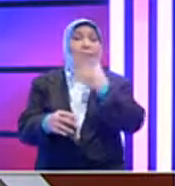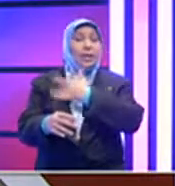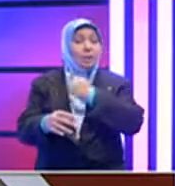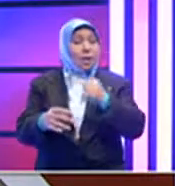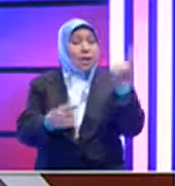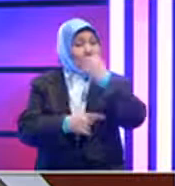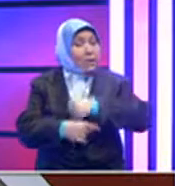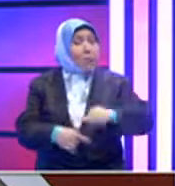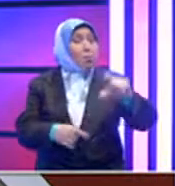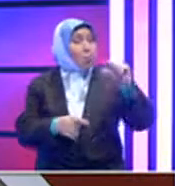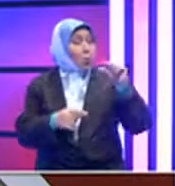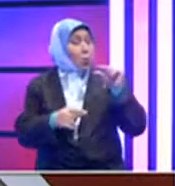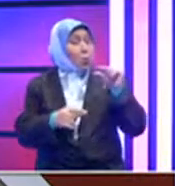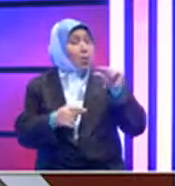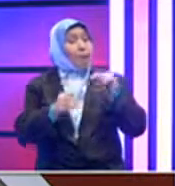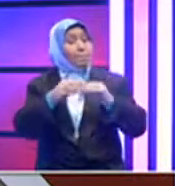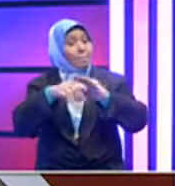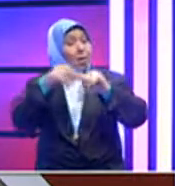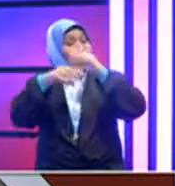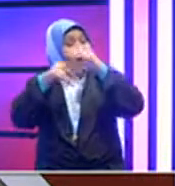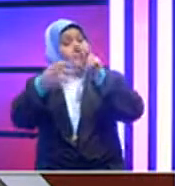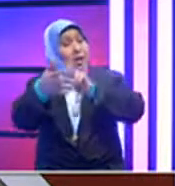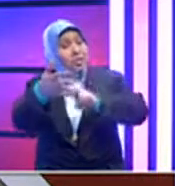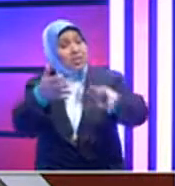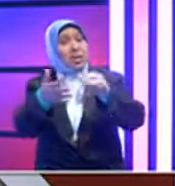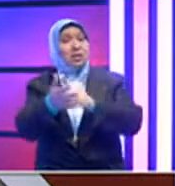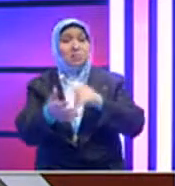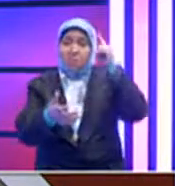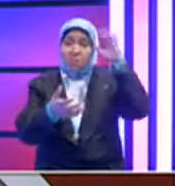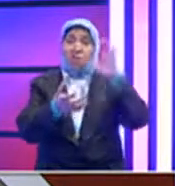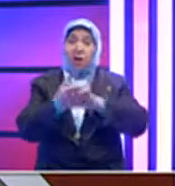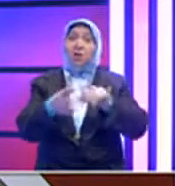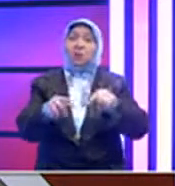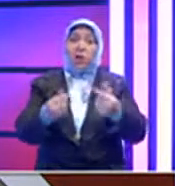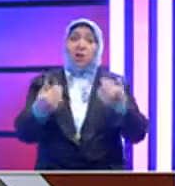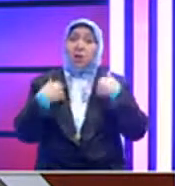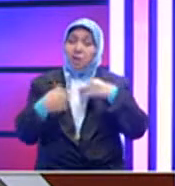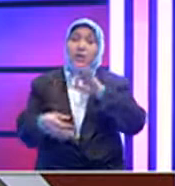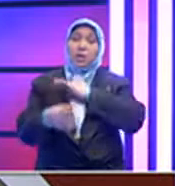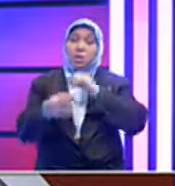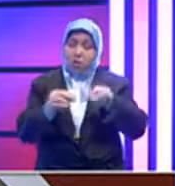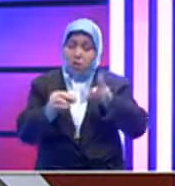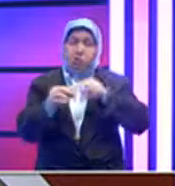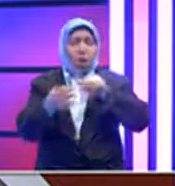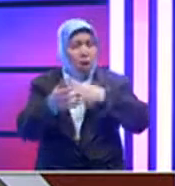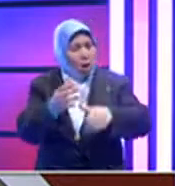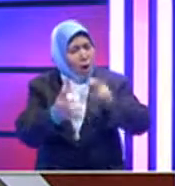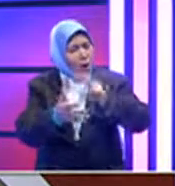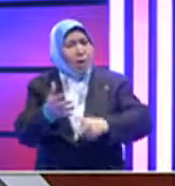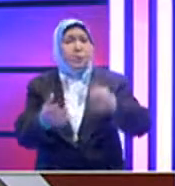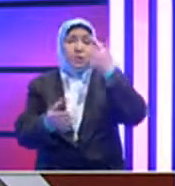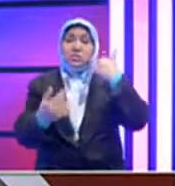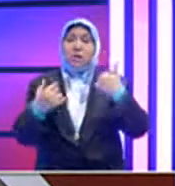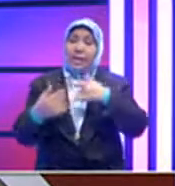Iman menyentuh kemudian nanti saya enggak binal lagi saya baca lagi Eh saya percaya laporannya ada manfaat sebastio lagi kerjanya iman